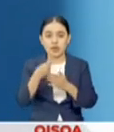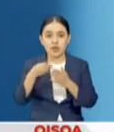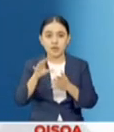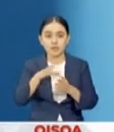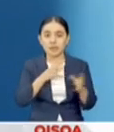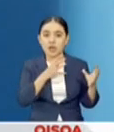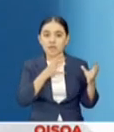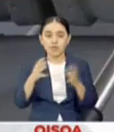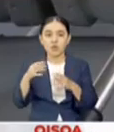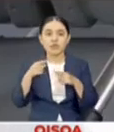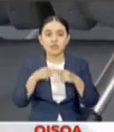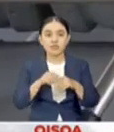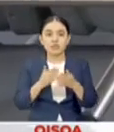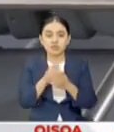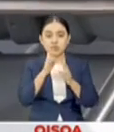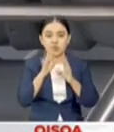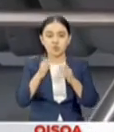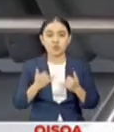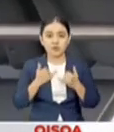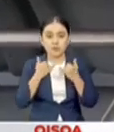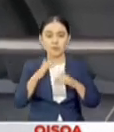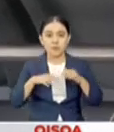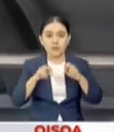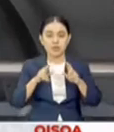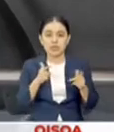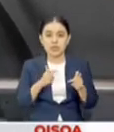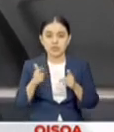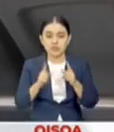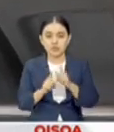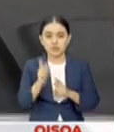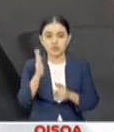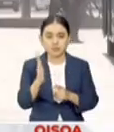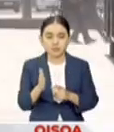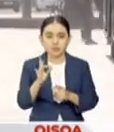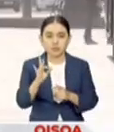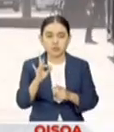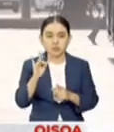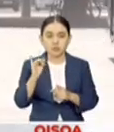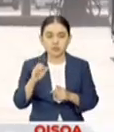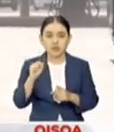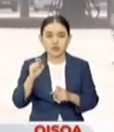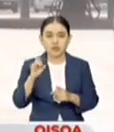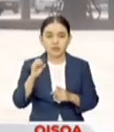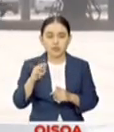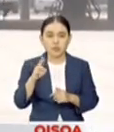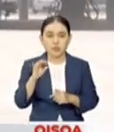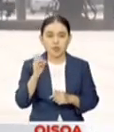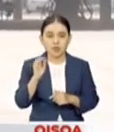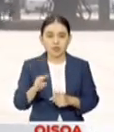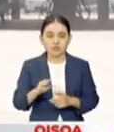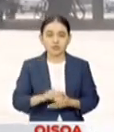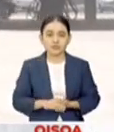qilingan avtobuslarga texnik xizmat ko'rsatish uchun mutaxassislar tayyorlanishi yo'lga qo'yilmoqda. Rustam Rustamov, Azraimboyev,